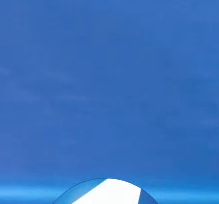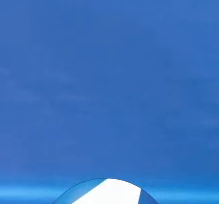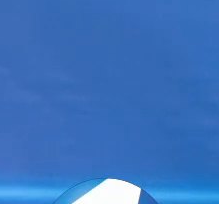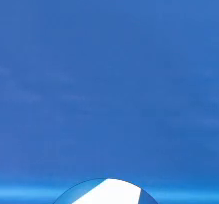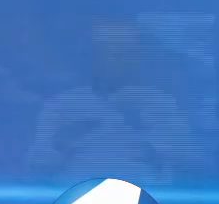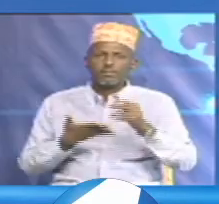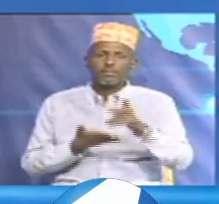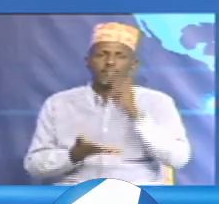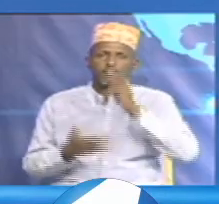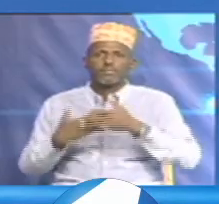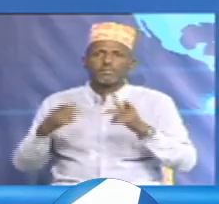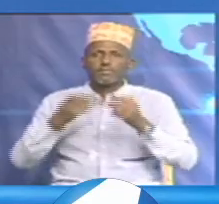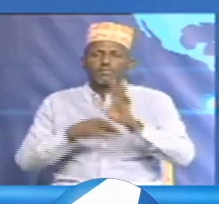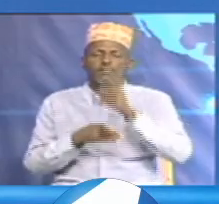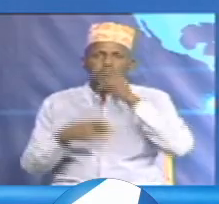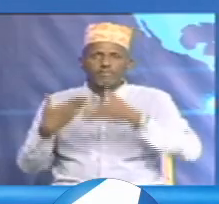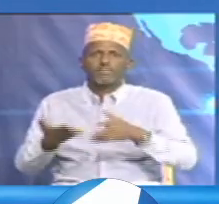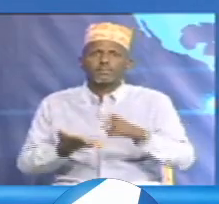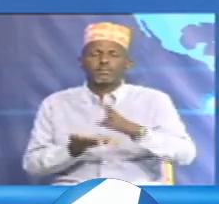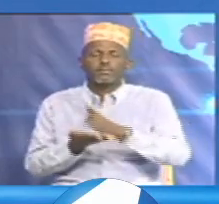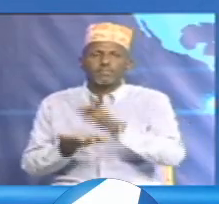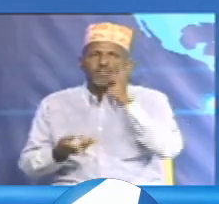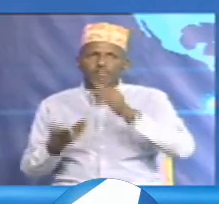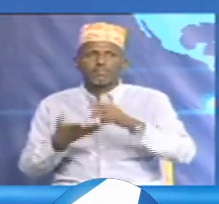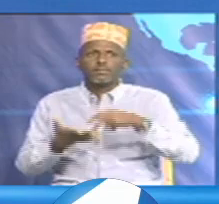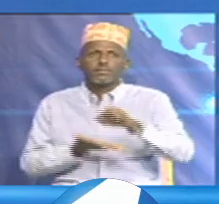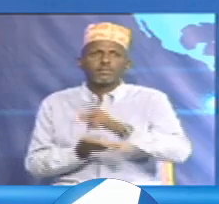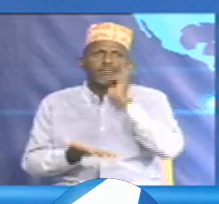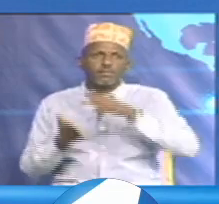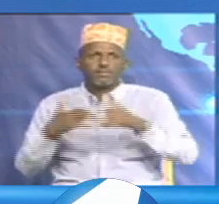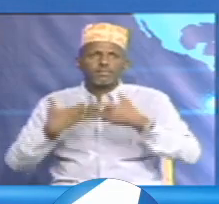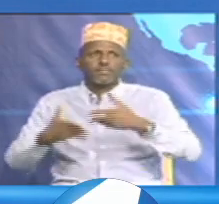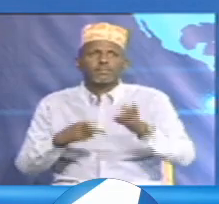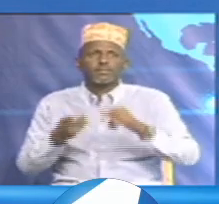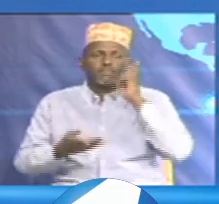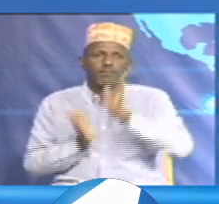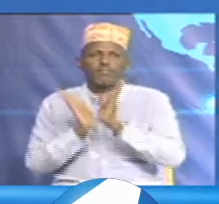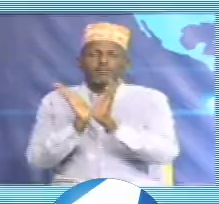écoutons un extrait du discours prononcé par une des militantes du parti UPR.